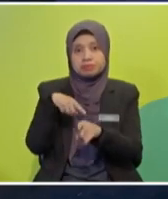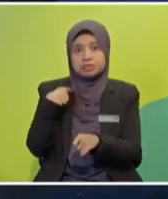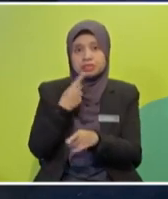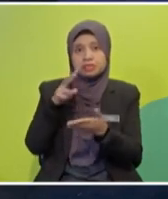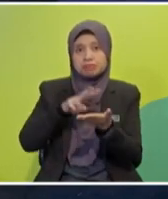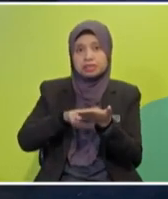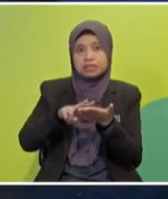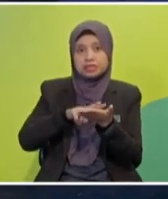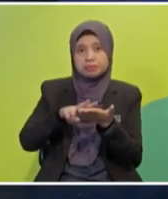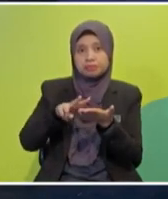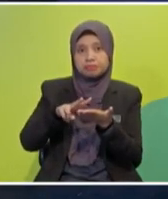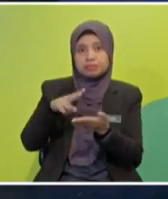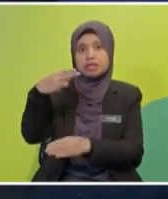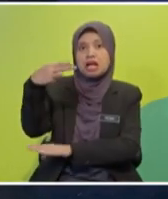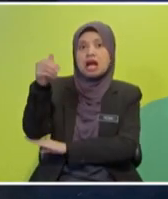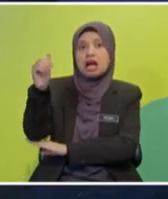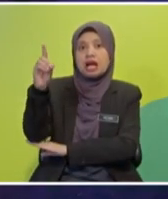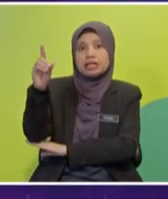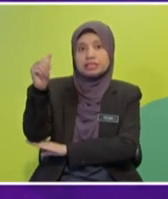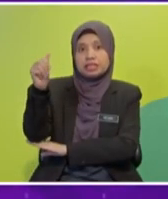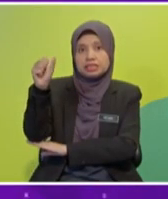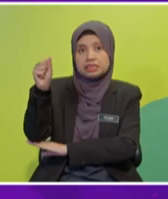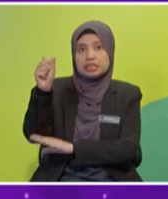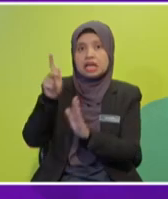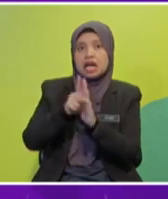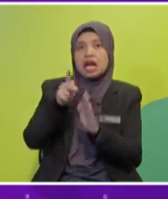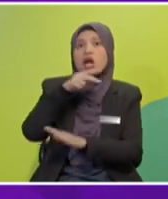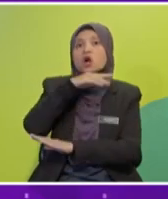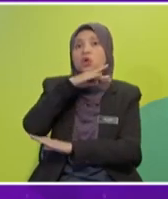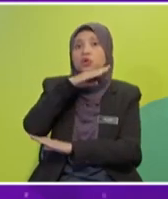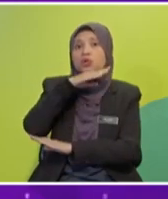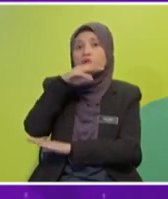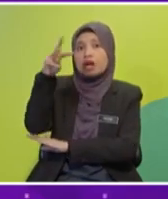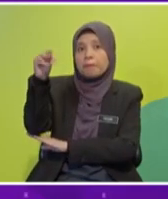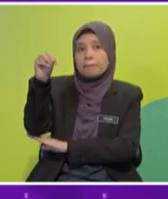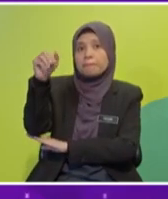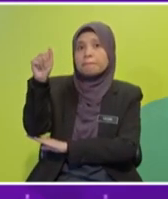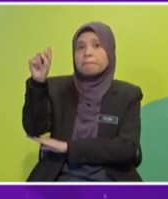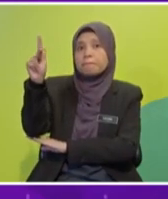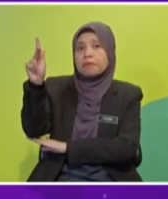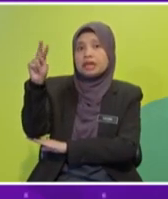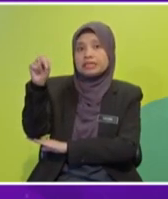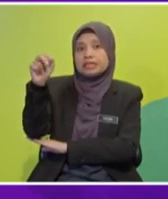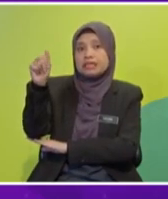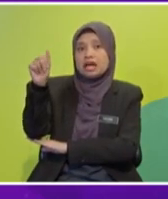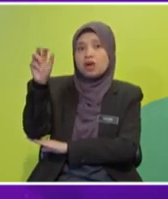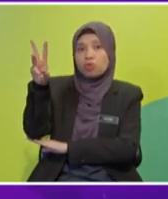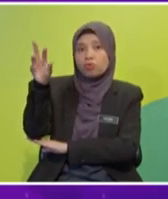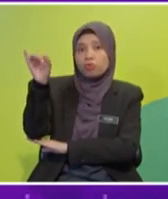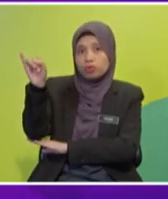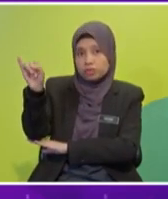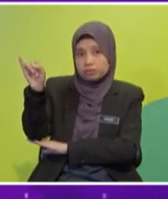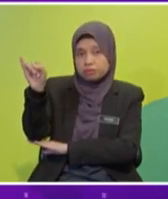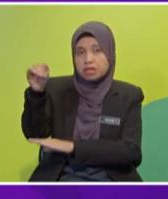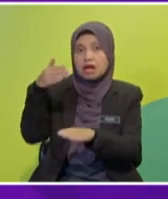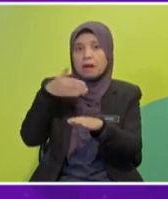Hadas kekotoran maknawi. Okey, boleh baca sama dengan ustazah. Kekotoran maknawi. Kekotoran